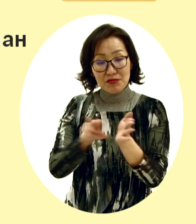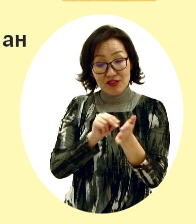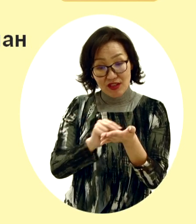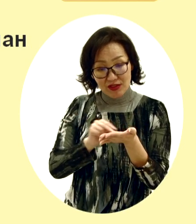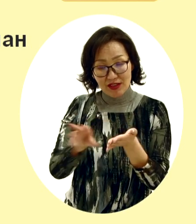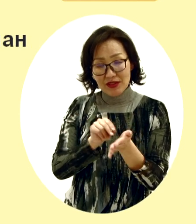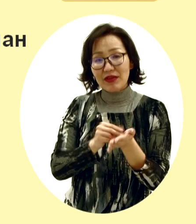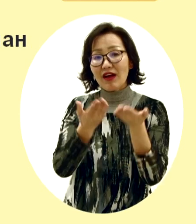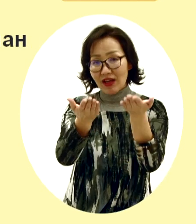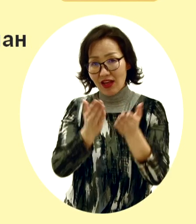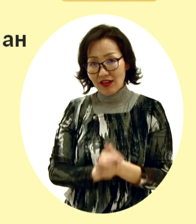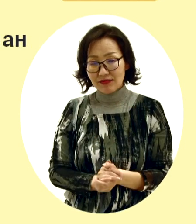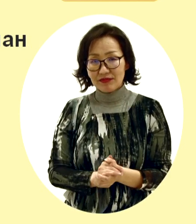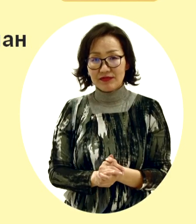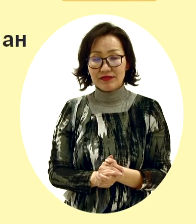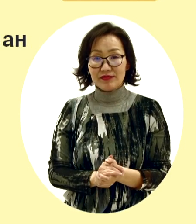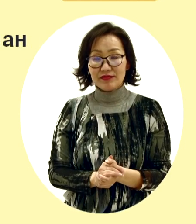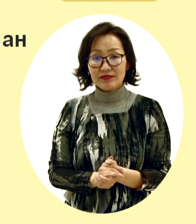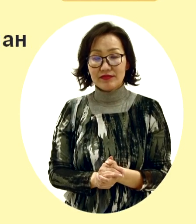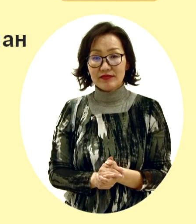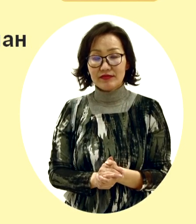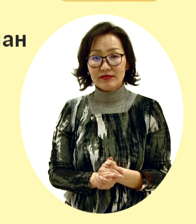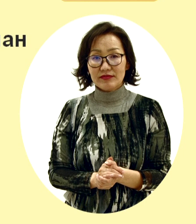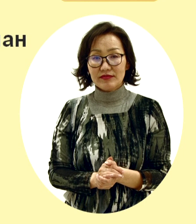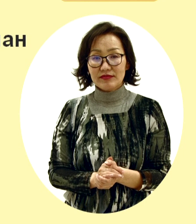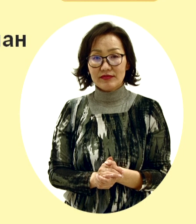бичиж тэмдэглэж аваарай.